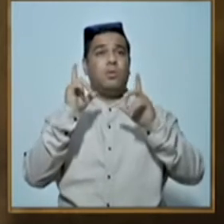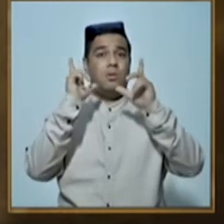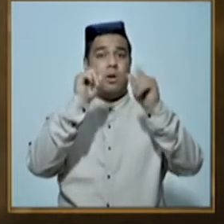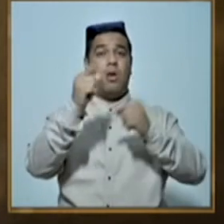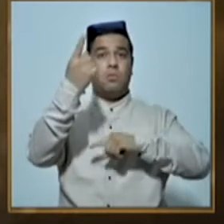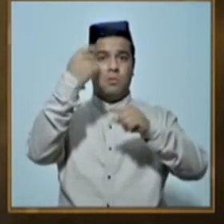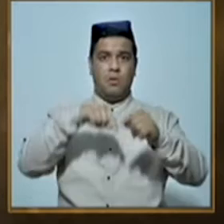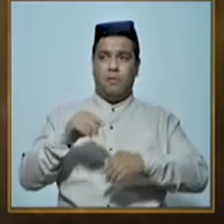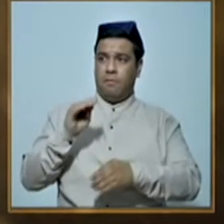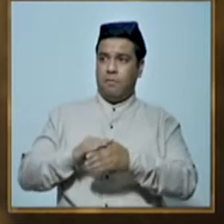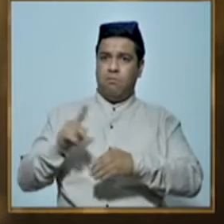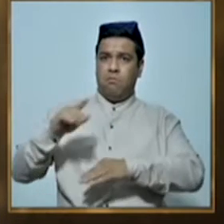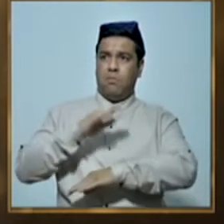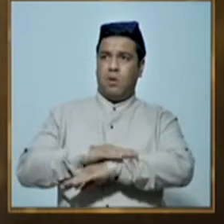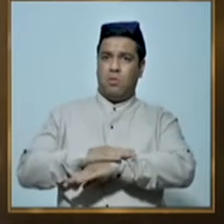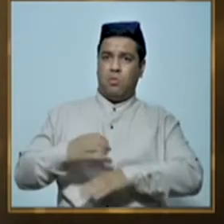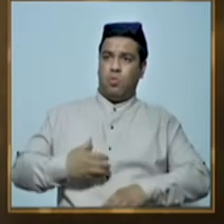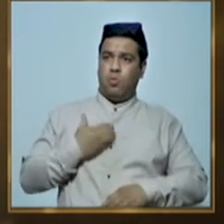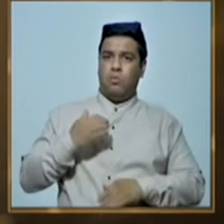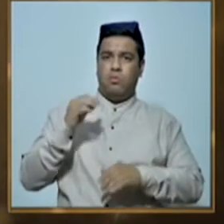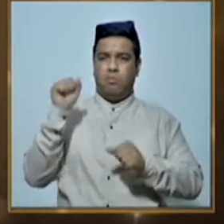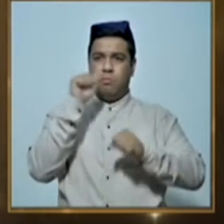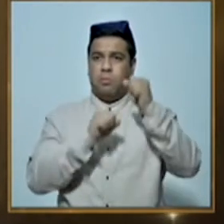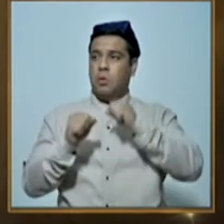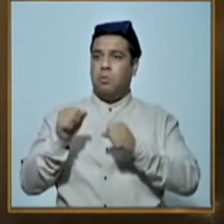yana avvalgidek nimani xohlasa qilib yuribdi odamlar?